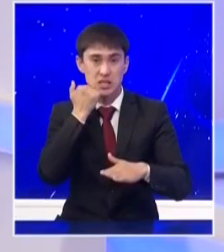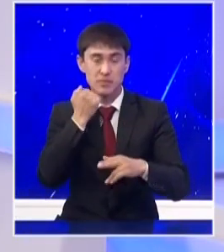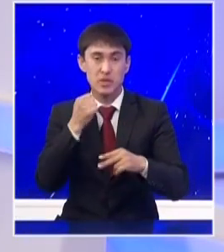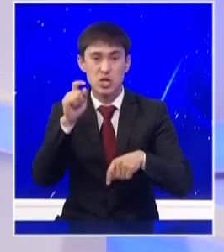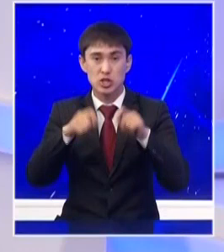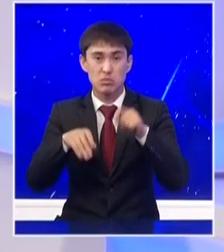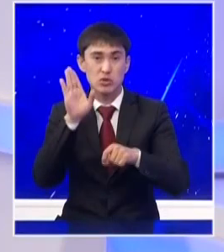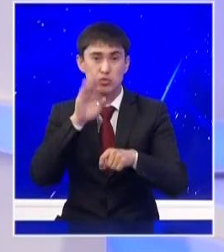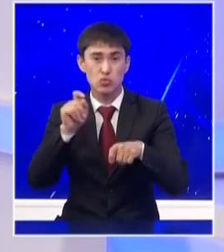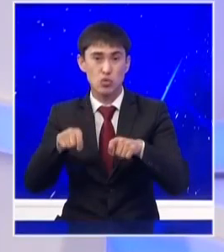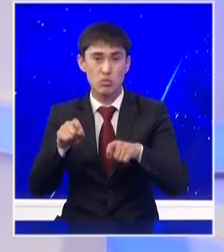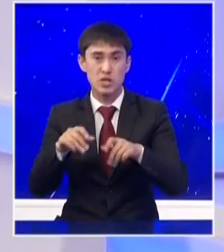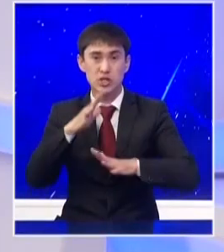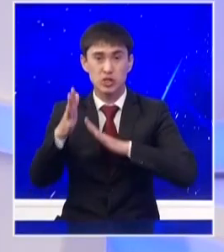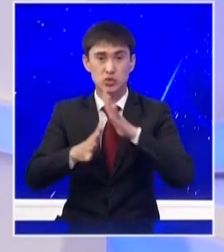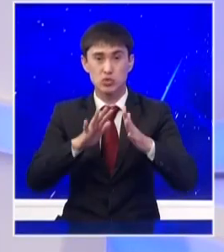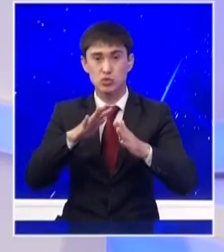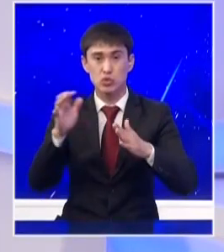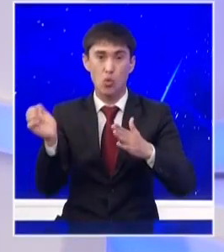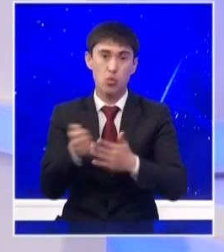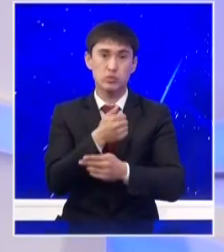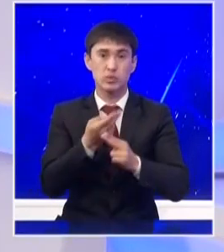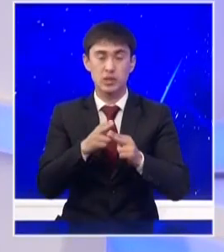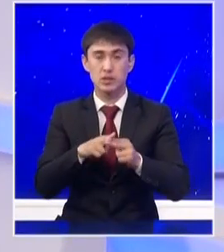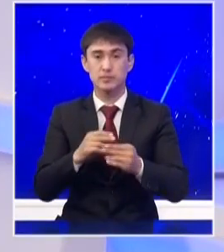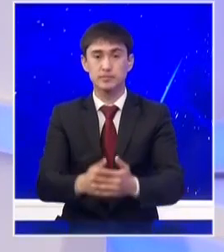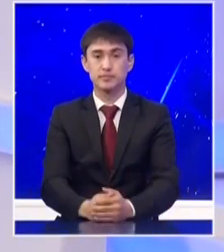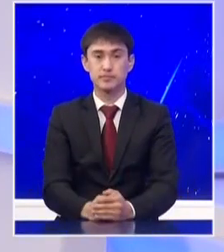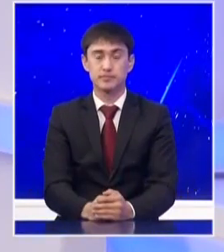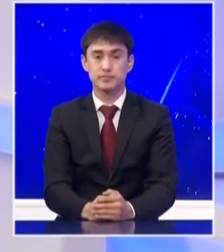Жаңбырда су сорғалап, жел соқса ұшып кетудің аза қалдында тұр.